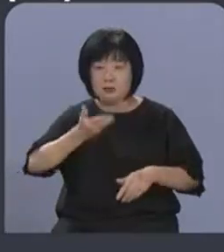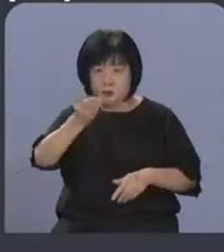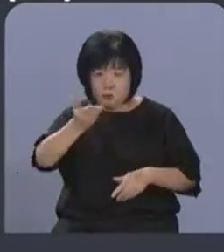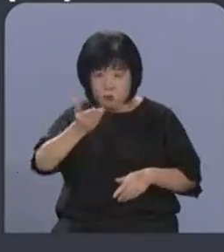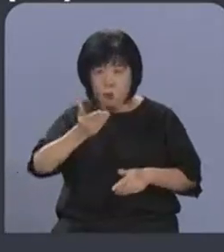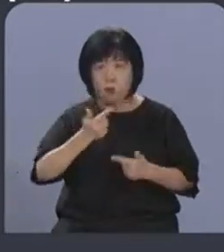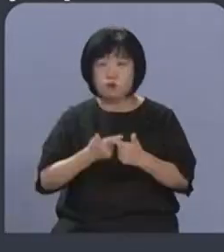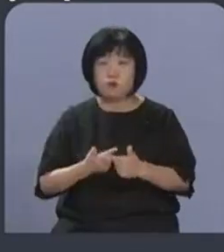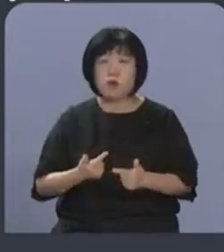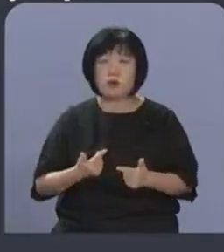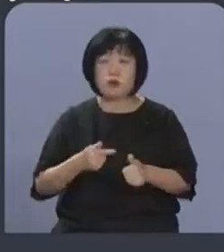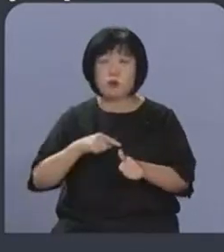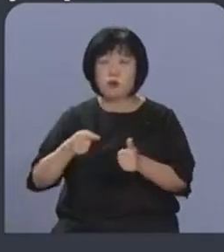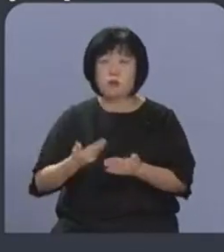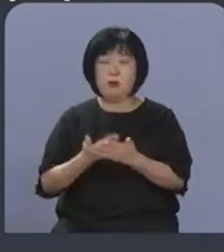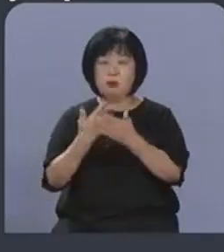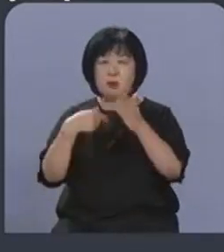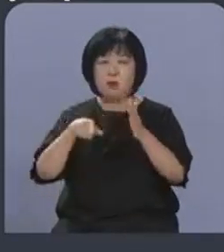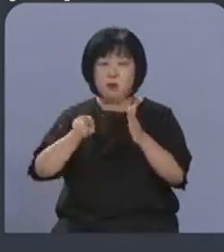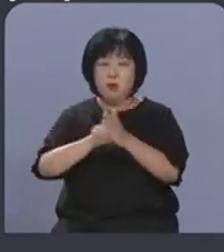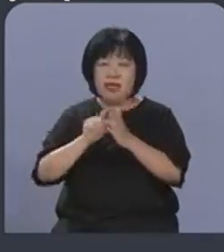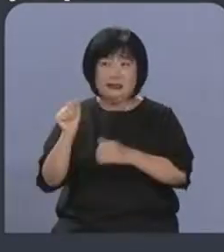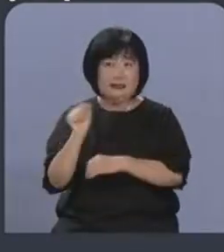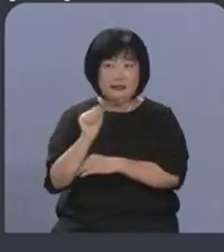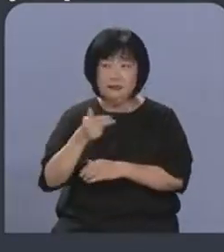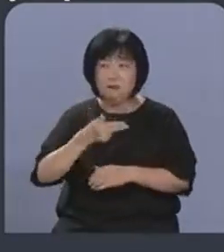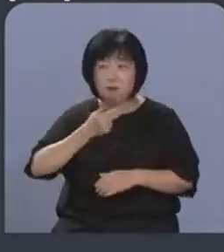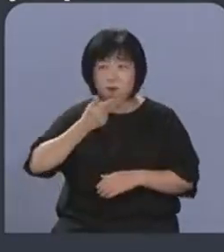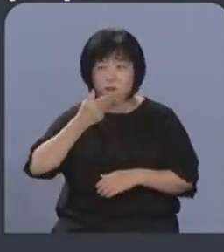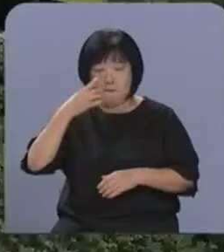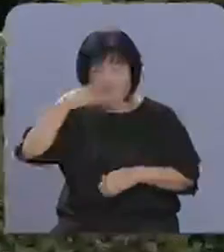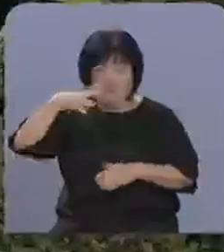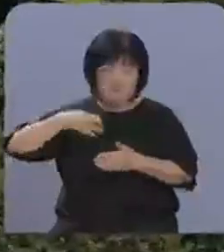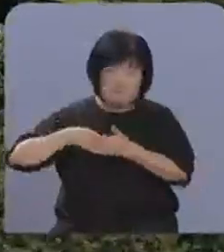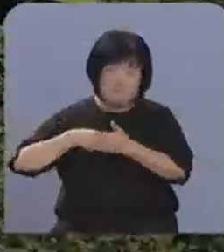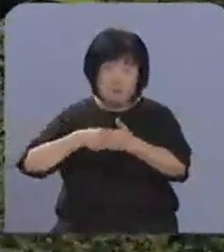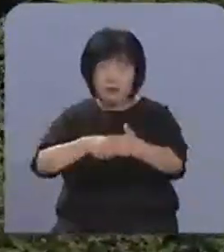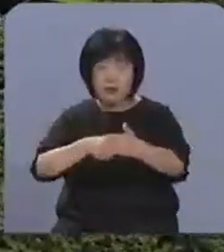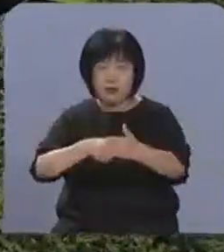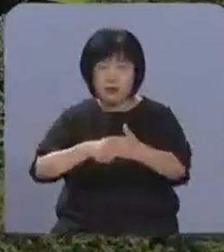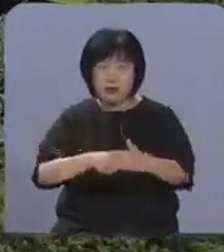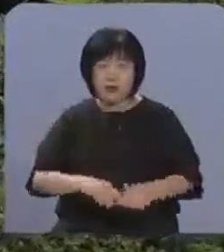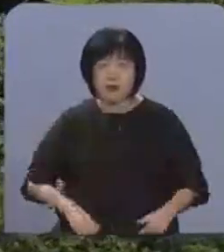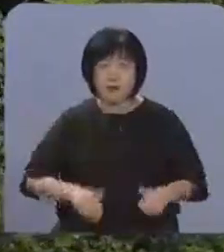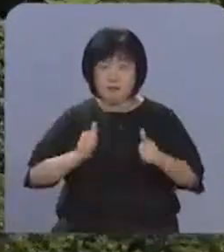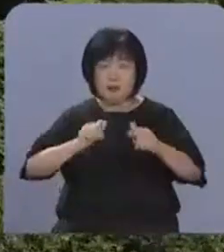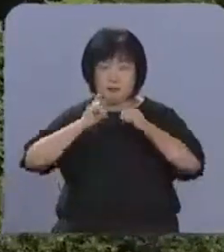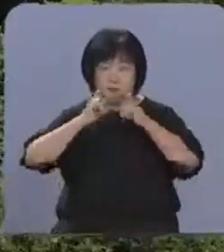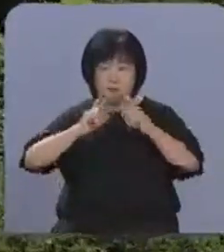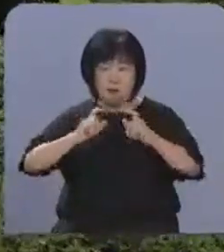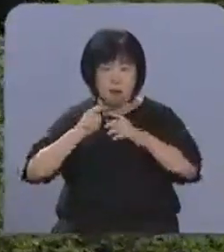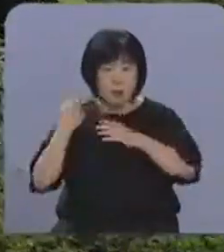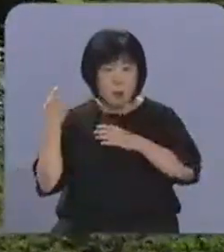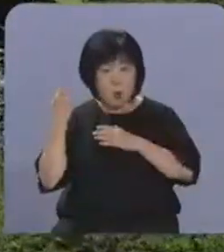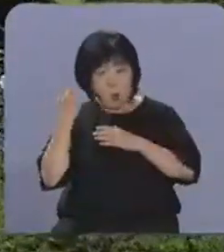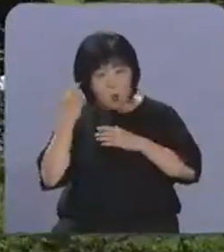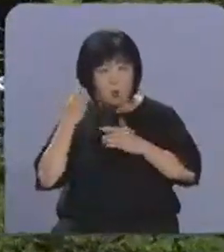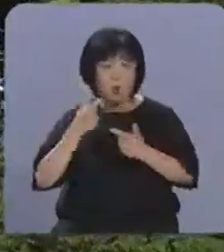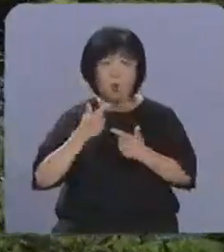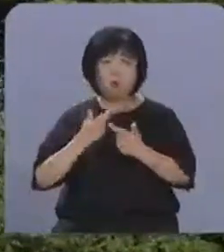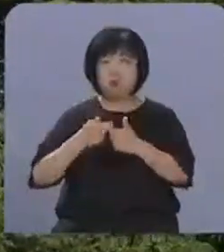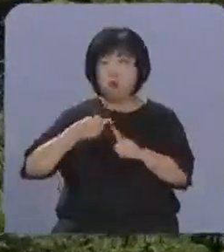행보에는 조금의 흔들림도 변화도 없다고 강조했습니다 판결 소식이 전해지자 부산시교육청은